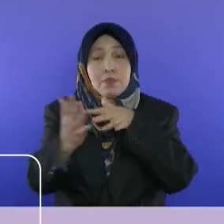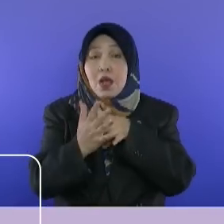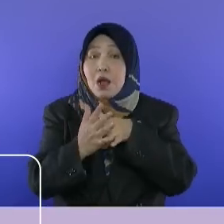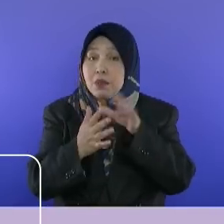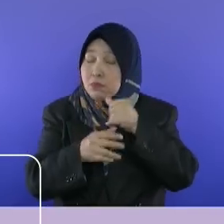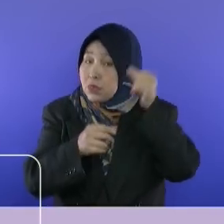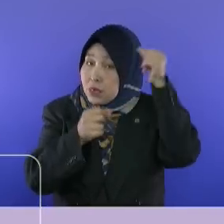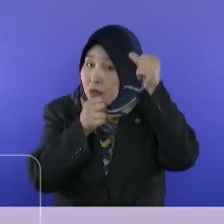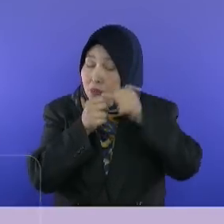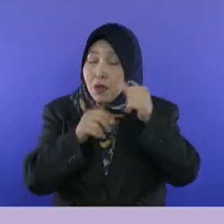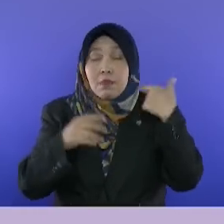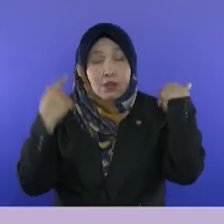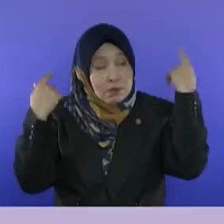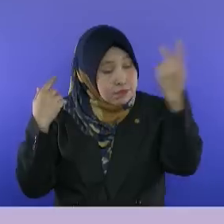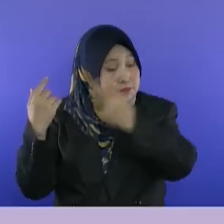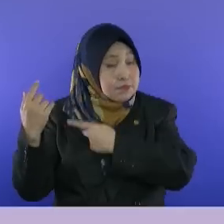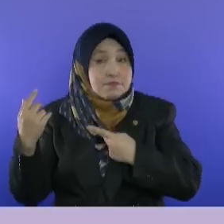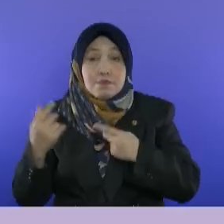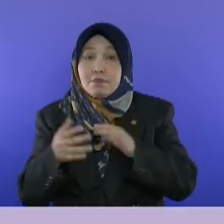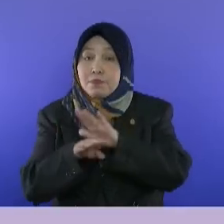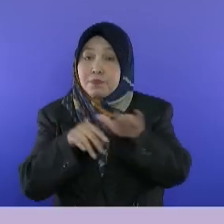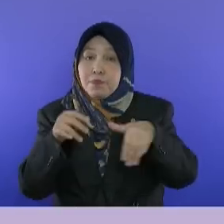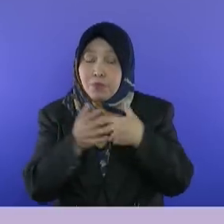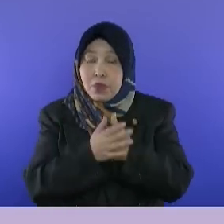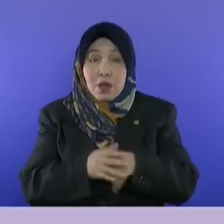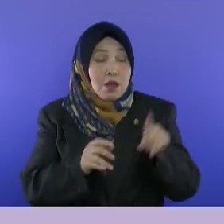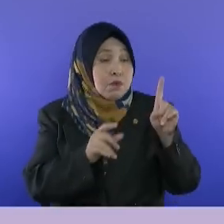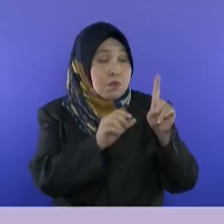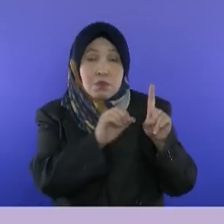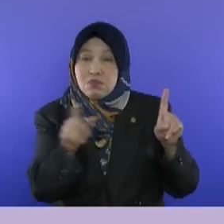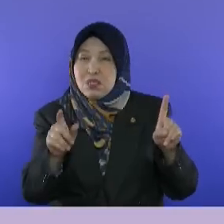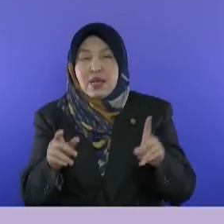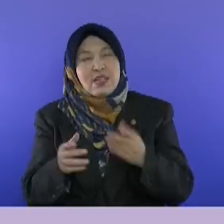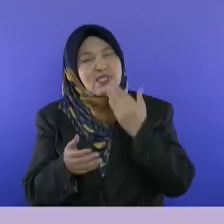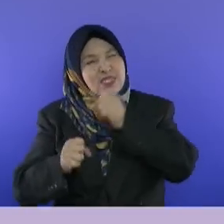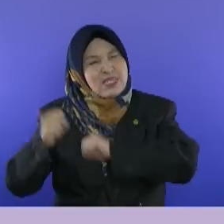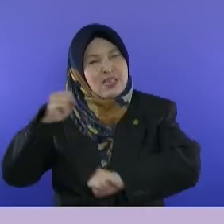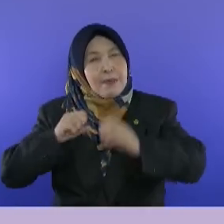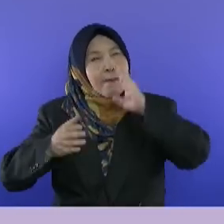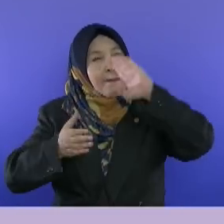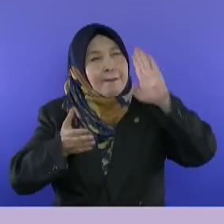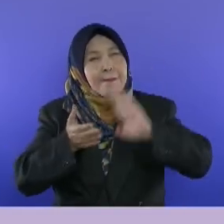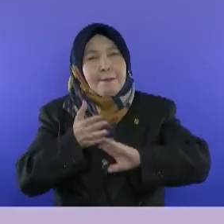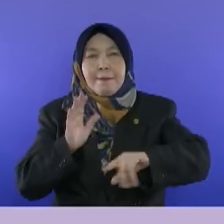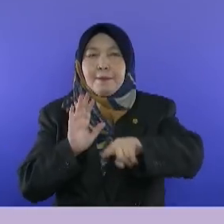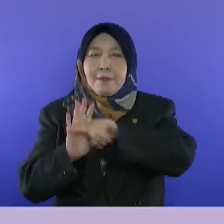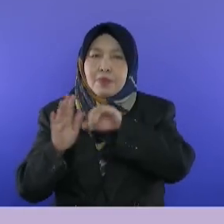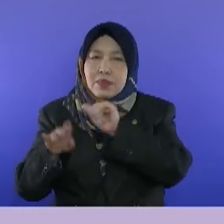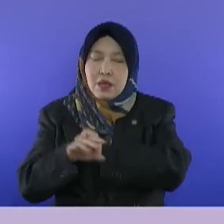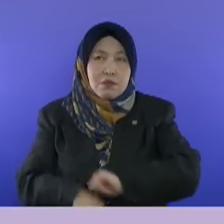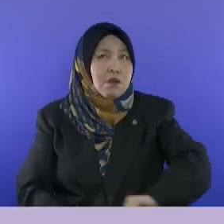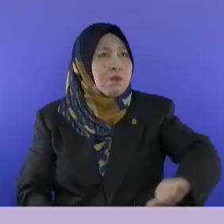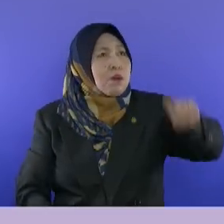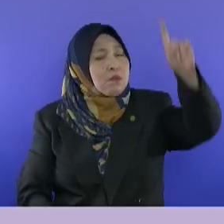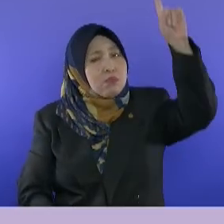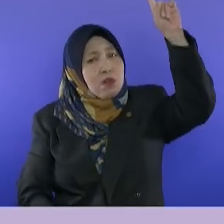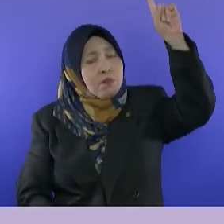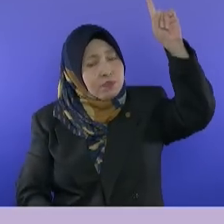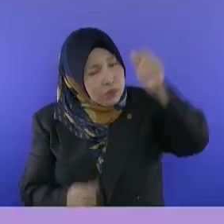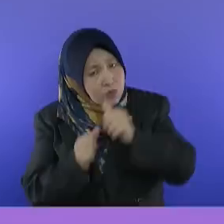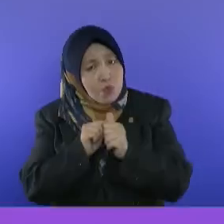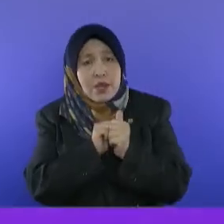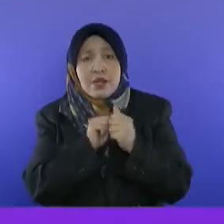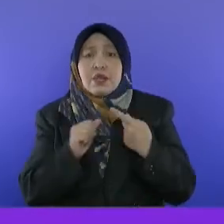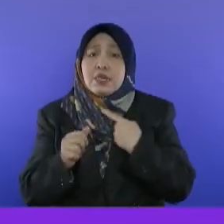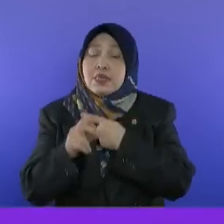peringatan kepada kita Kemudian pada ayat 101 sikap biadab Bani Israil terhadap kitab Allah Subhanahu Wa Ta'ala Mari sama-sama